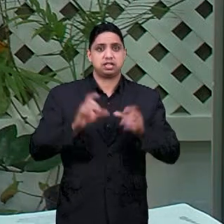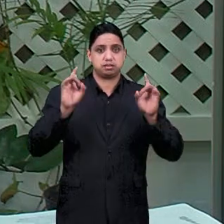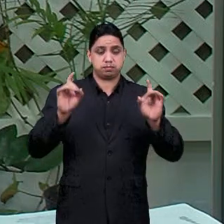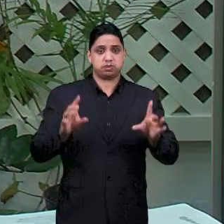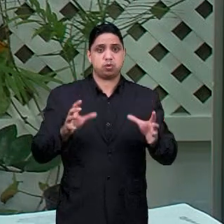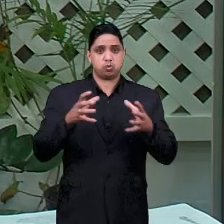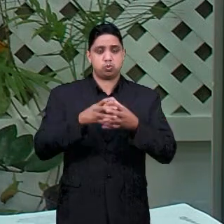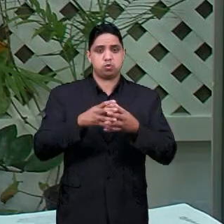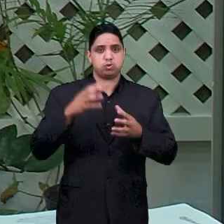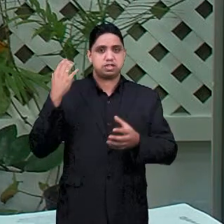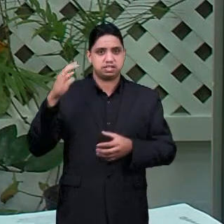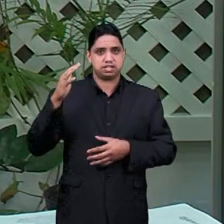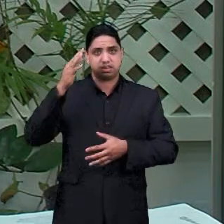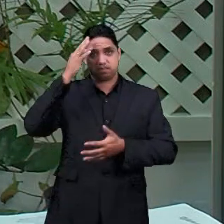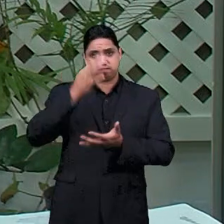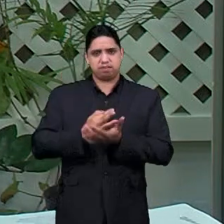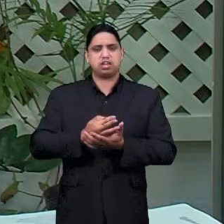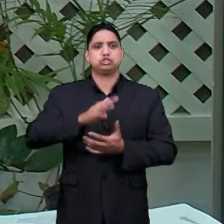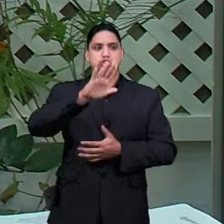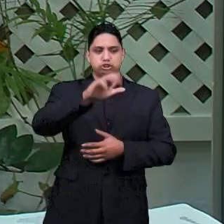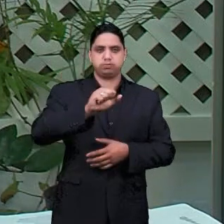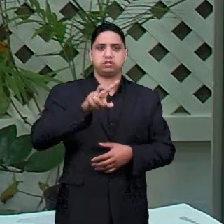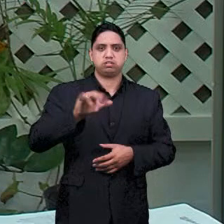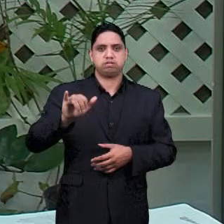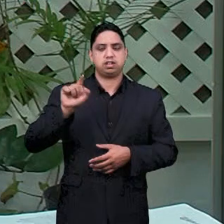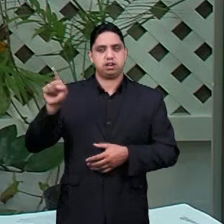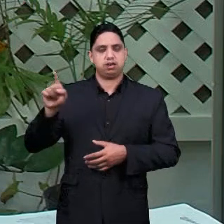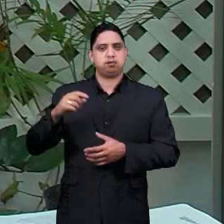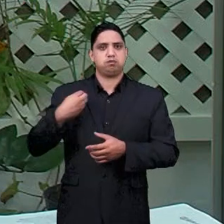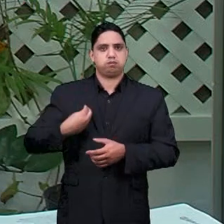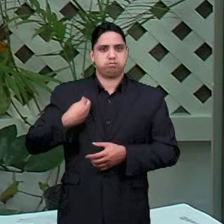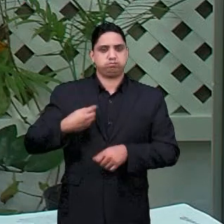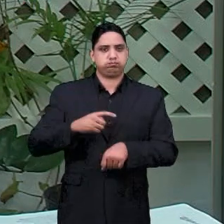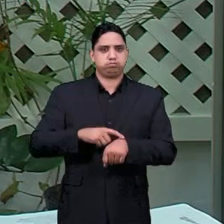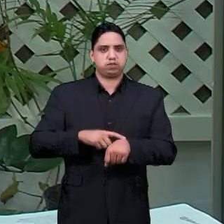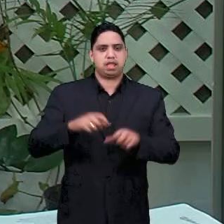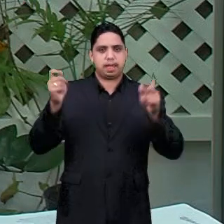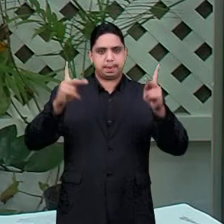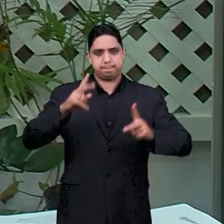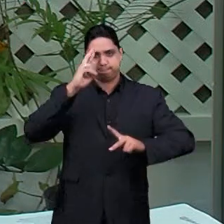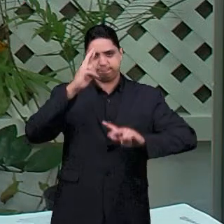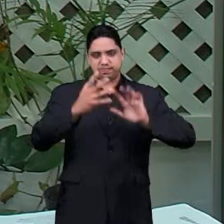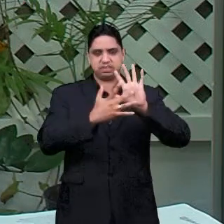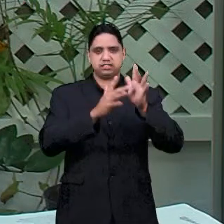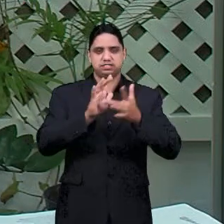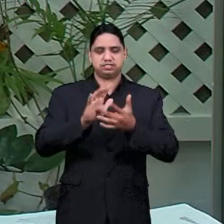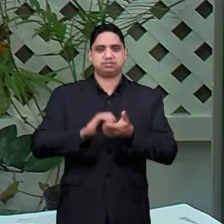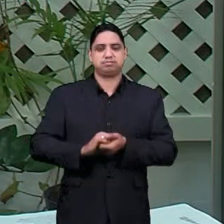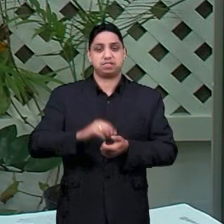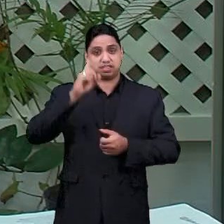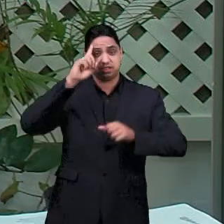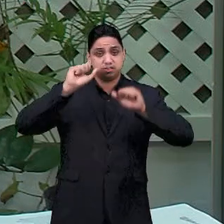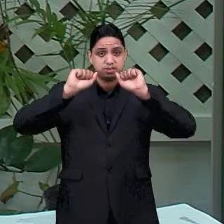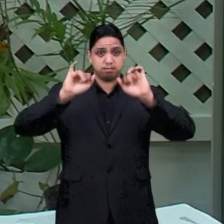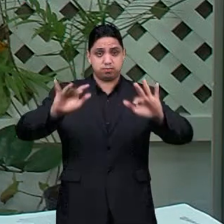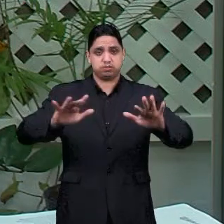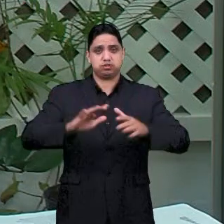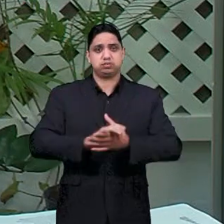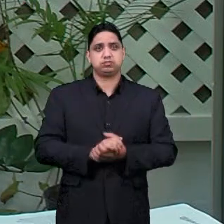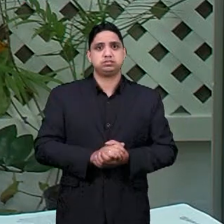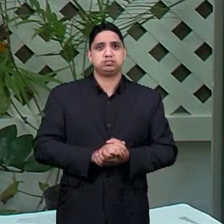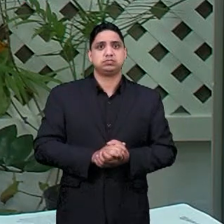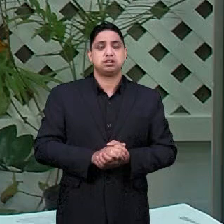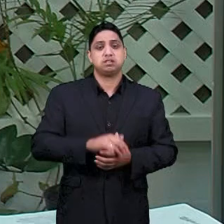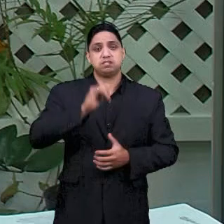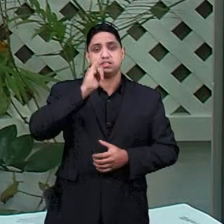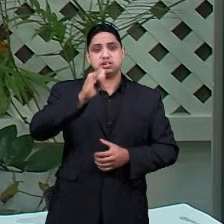foi qui va être convoqué pour cette période. La paix du Seigneur, mes frères, que Dieu bénisse à tous. En disant, nos